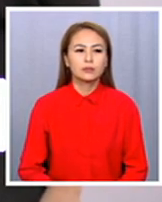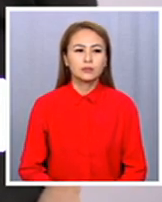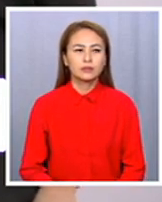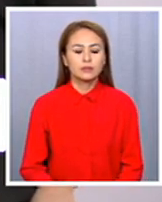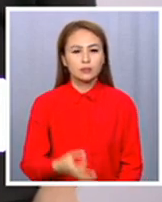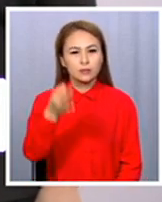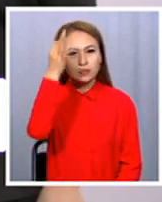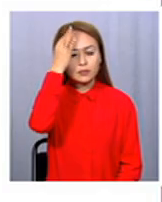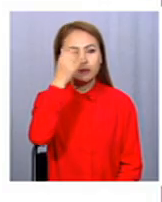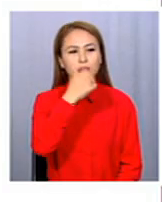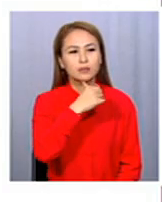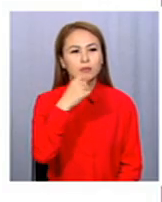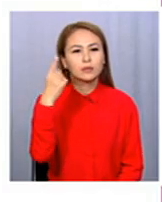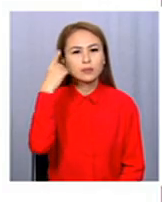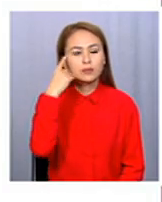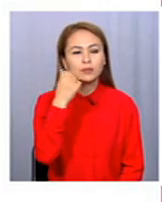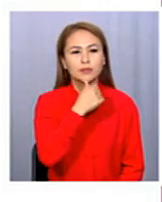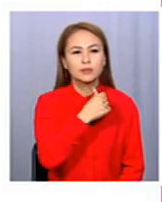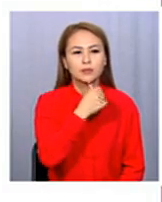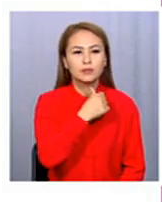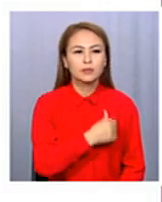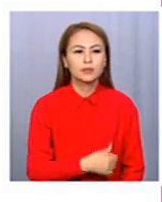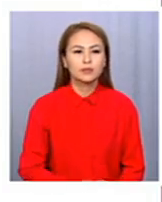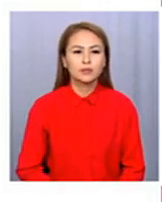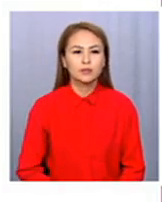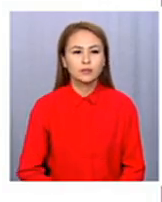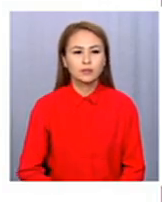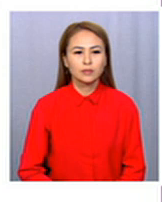түсірейік, ойланайық.